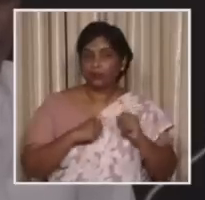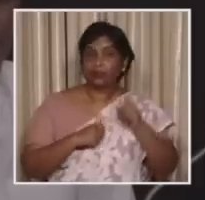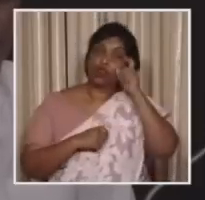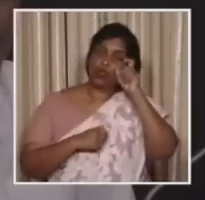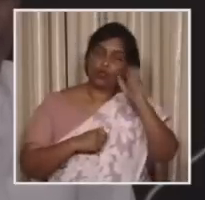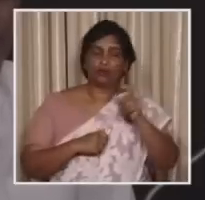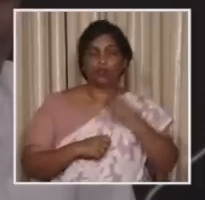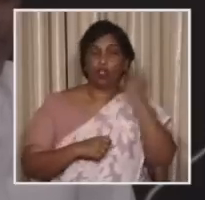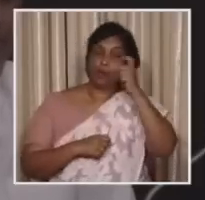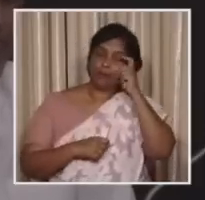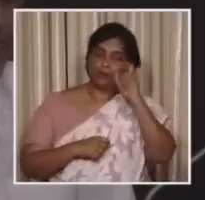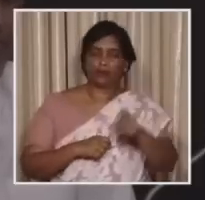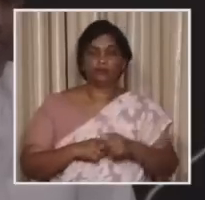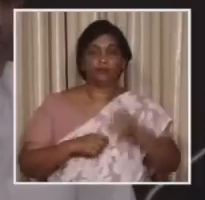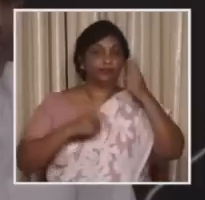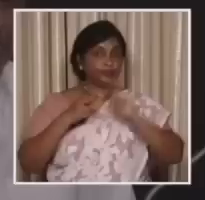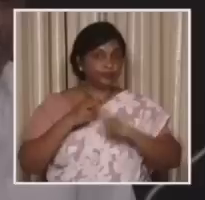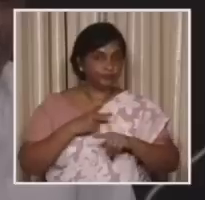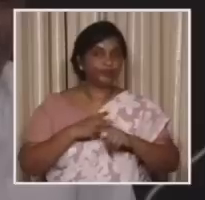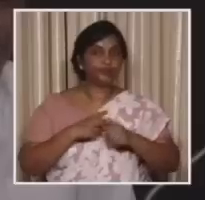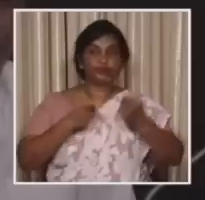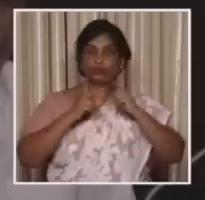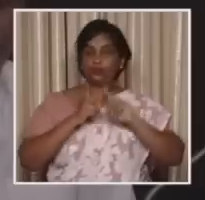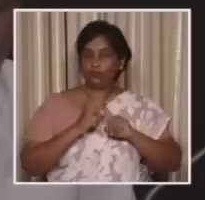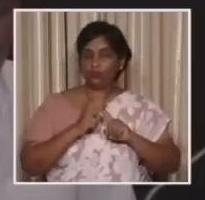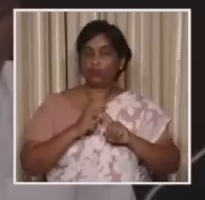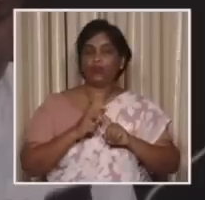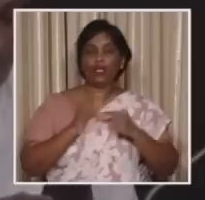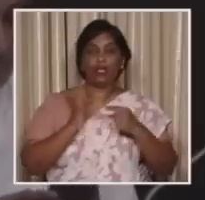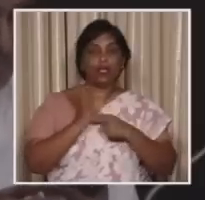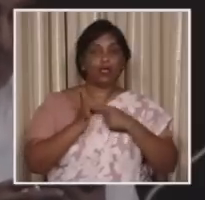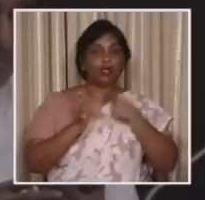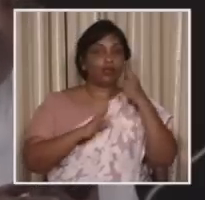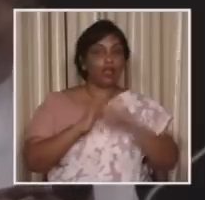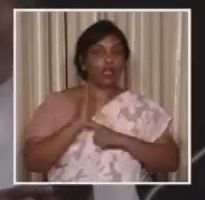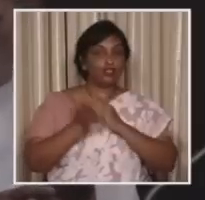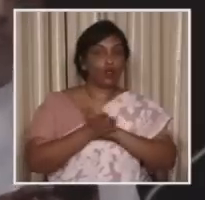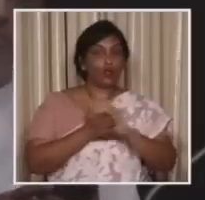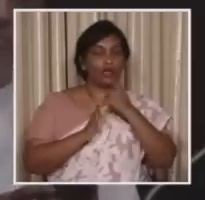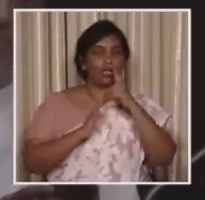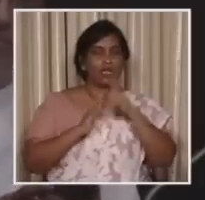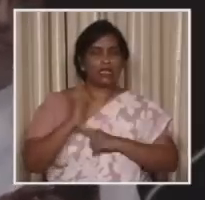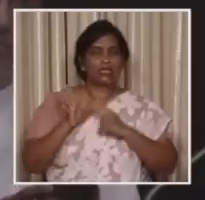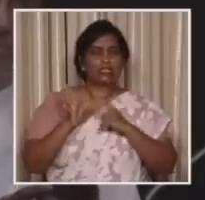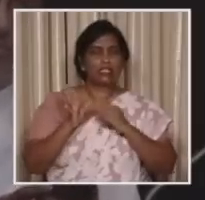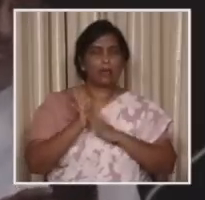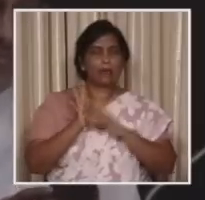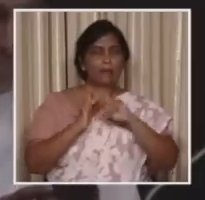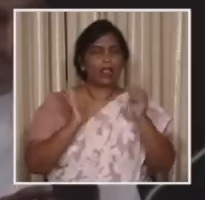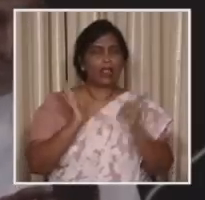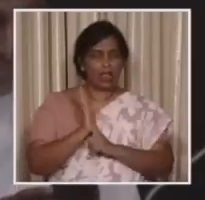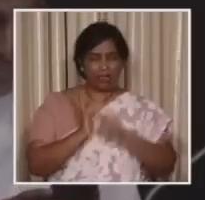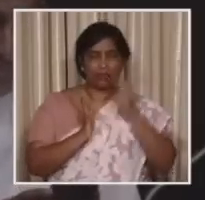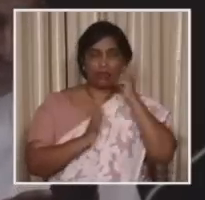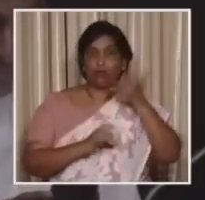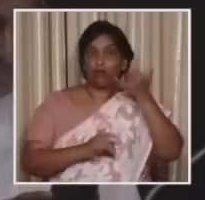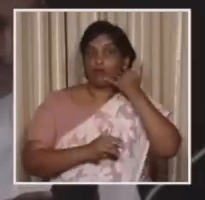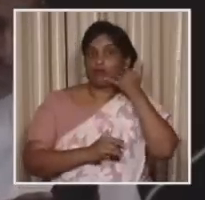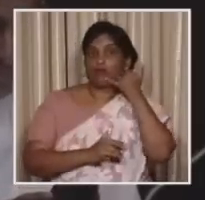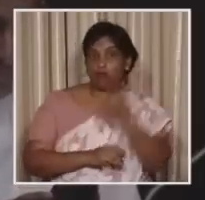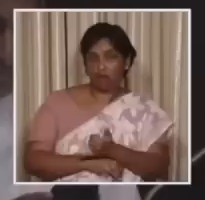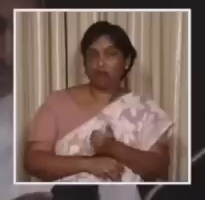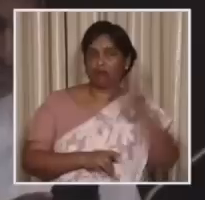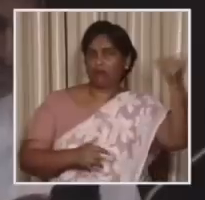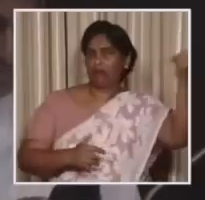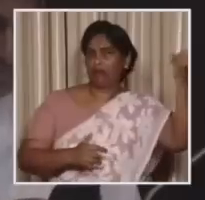balanda ilagada deweni buddhyansa siduwima taj hotelata ena jamil kiyana trastwadiya ohuta ena durakathana amathumak